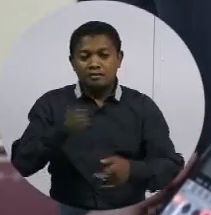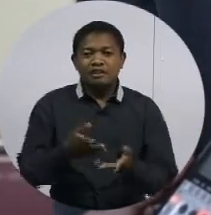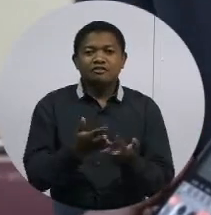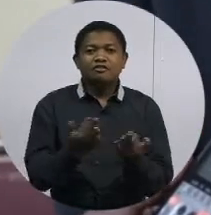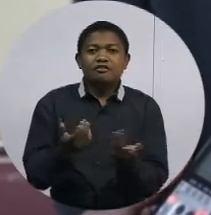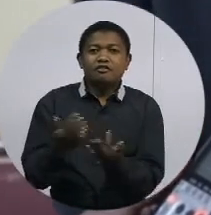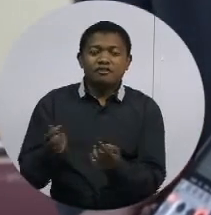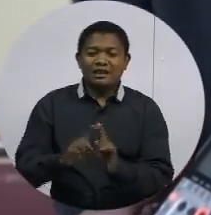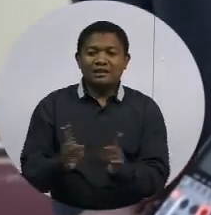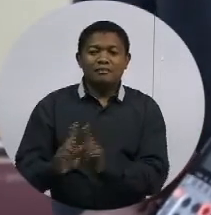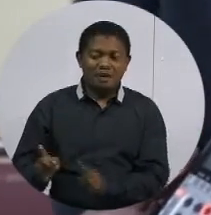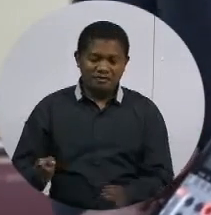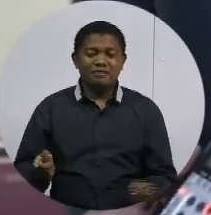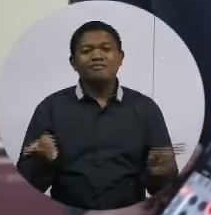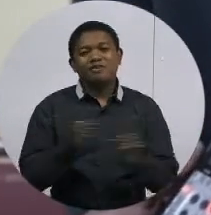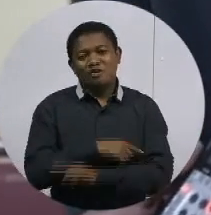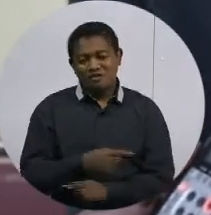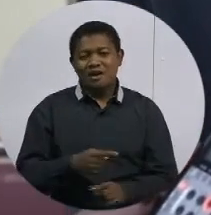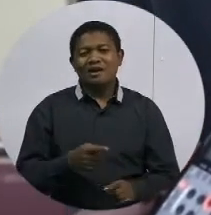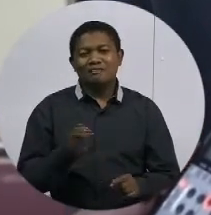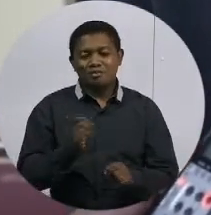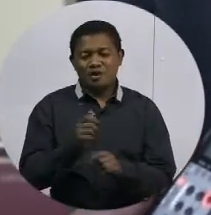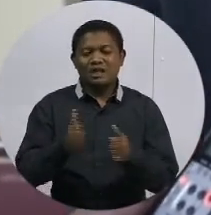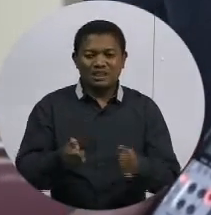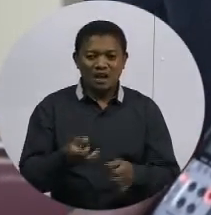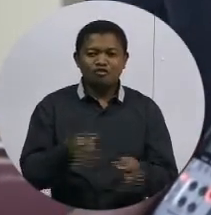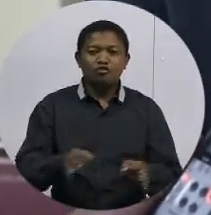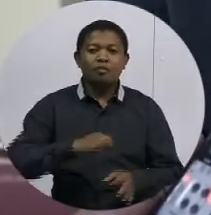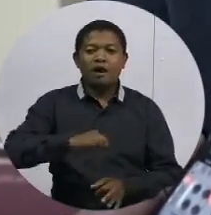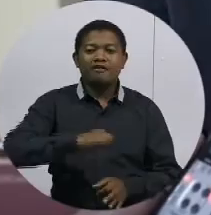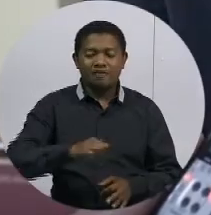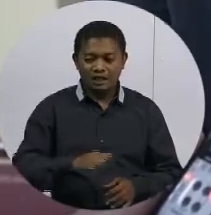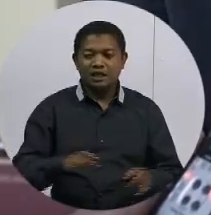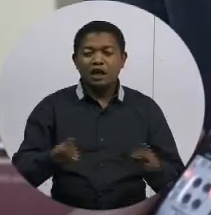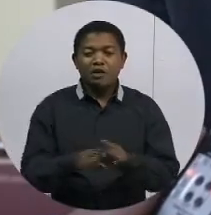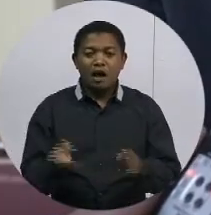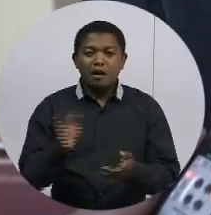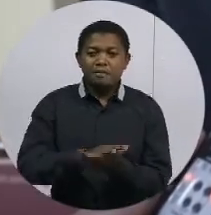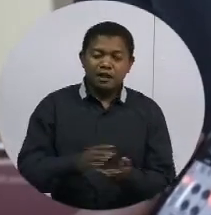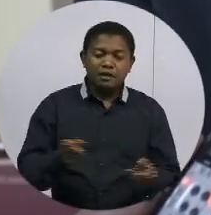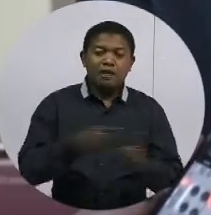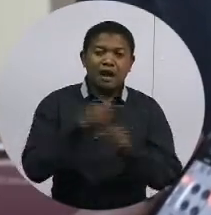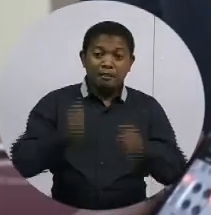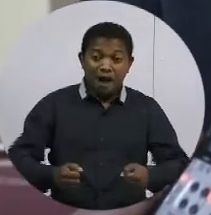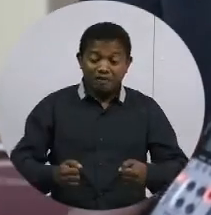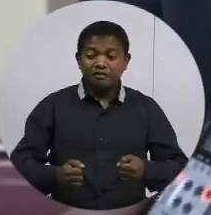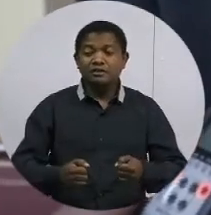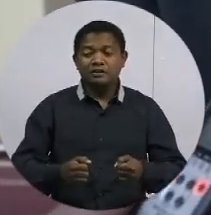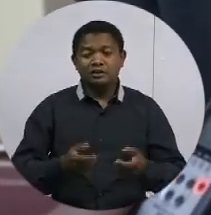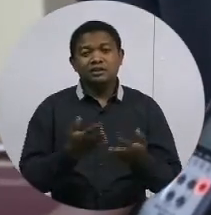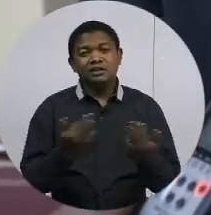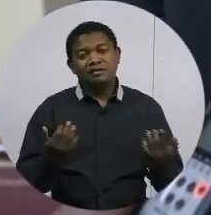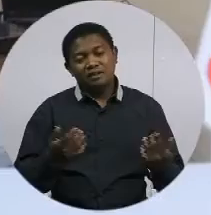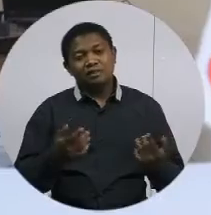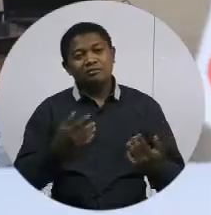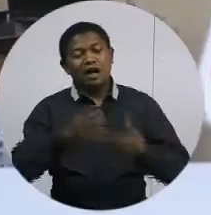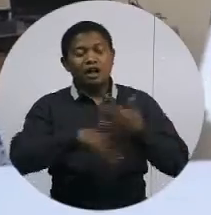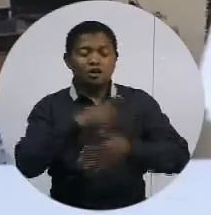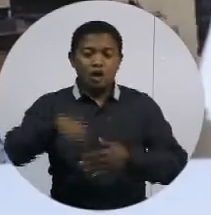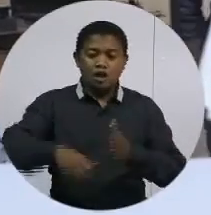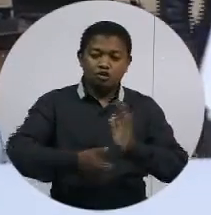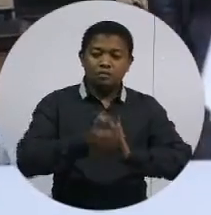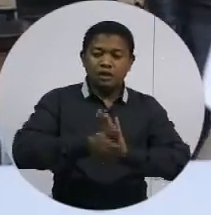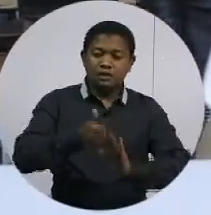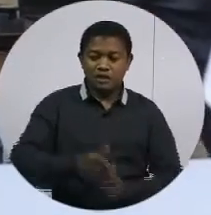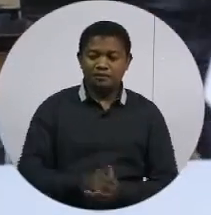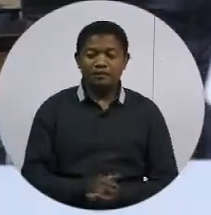ny fomba fiasa ato sy hanamafy ny zavatra nanantsika ato amin'ny ministera.